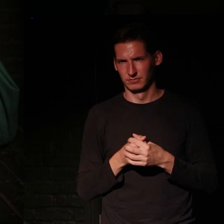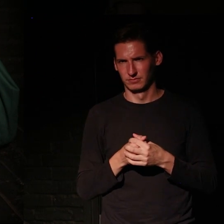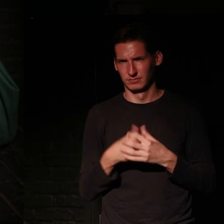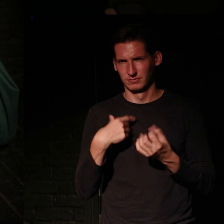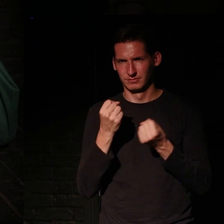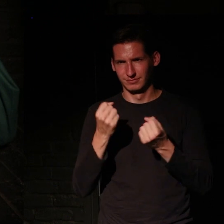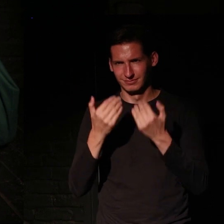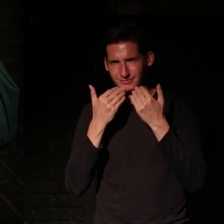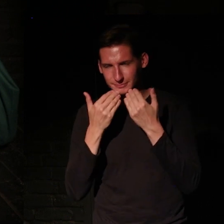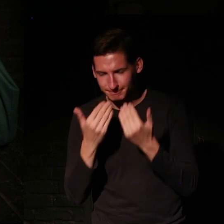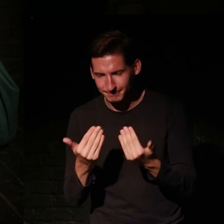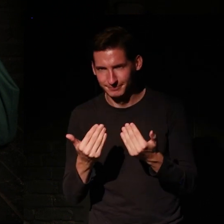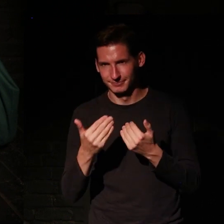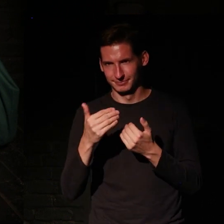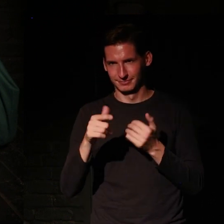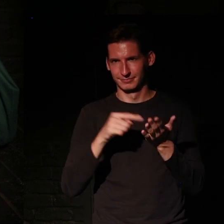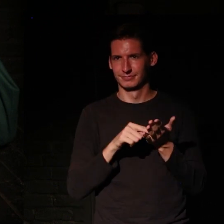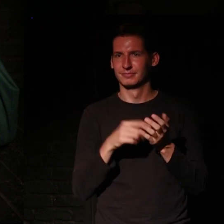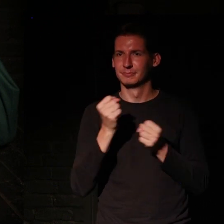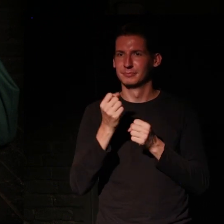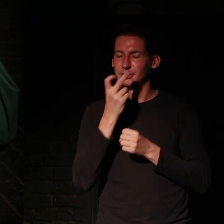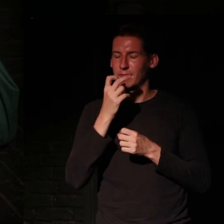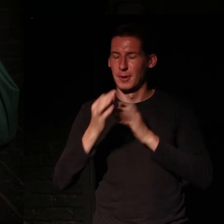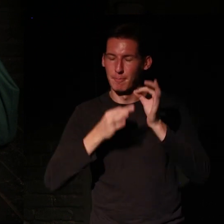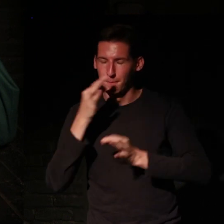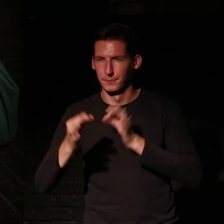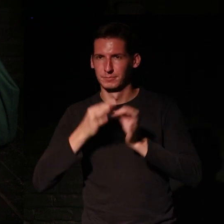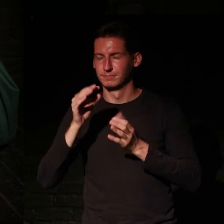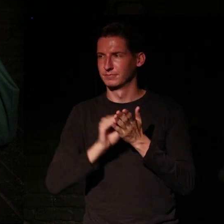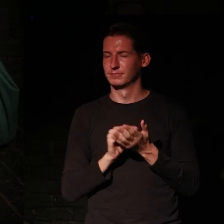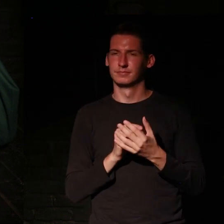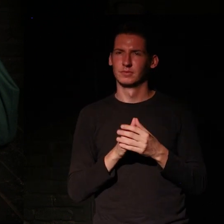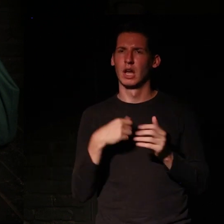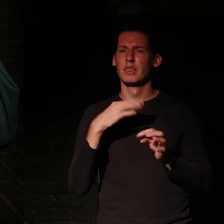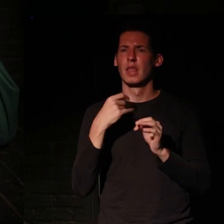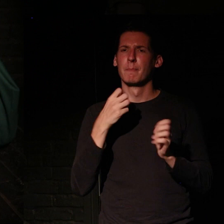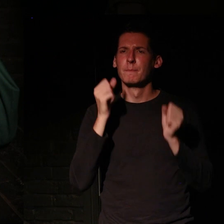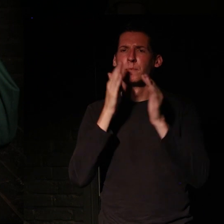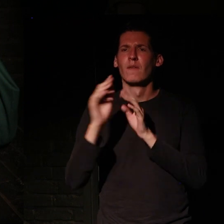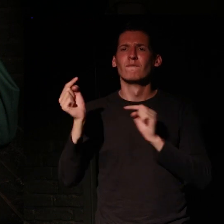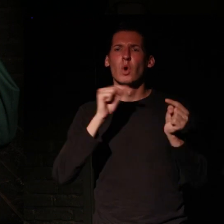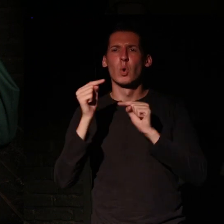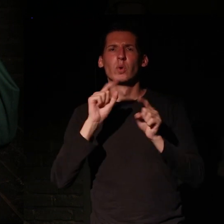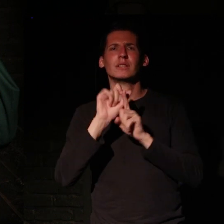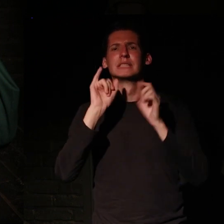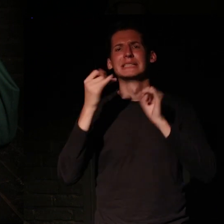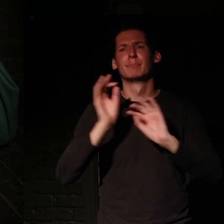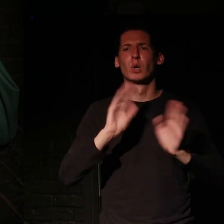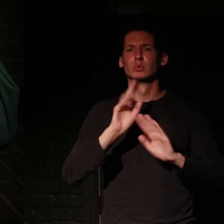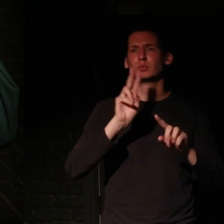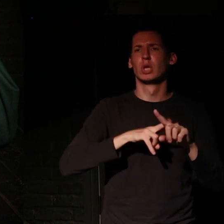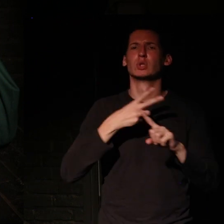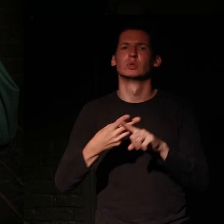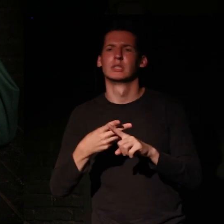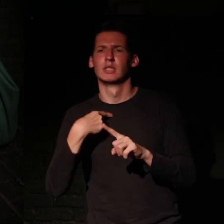bardzo podziękować za niezwykle ciekawe powieści. Tutaj się skupiamy na formie, strukturze translacji. Ja chciałem bardziej